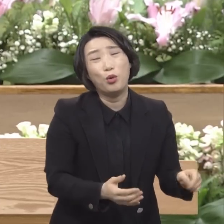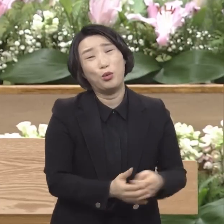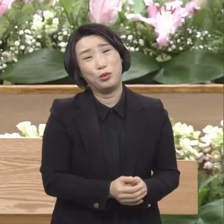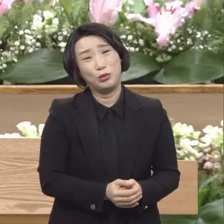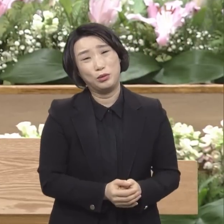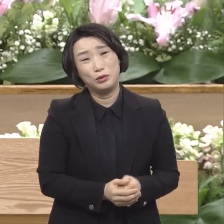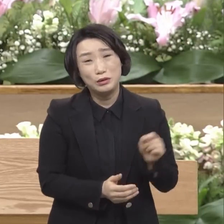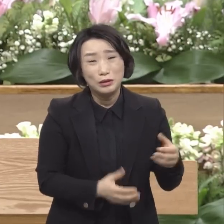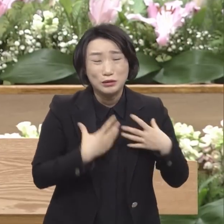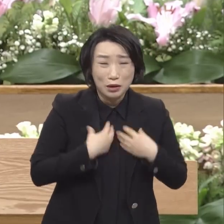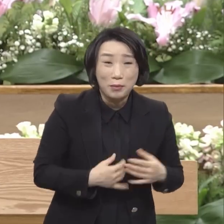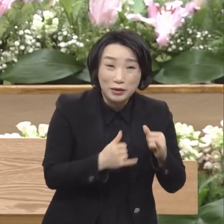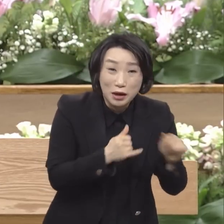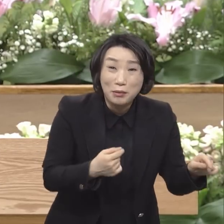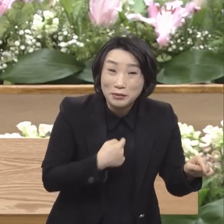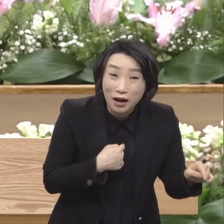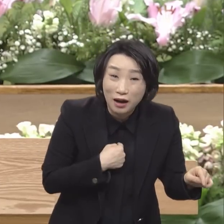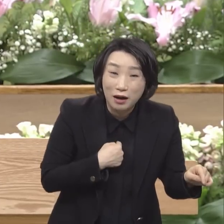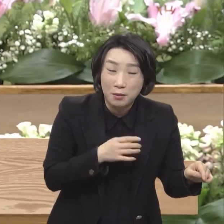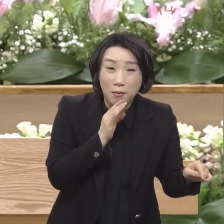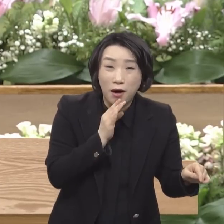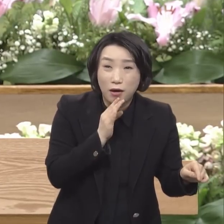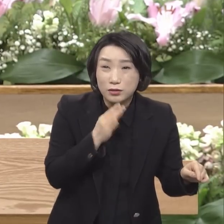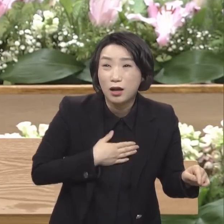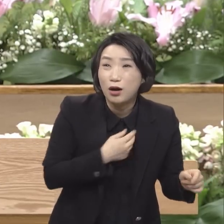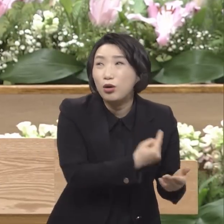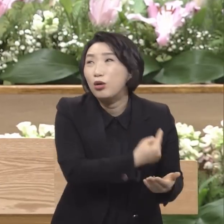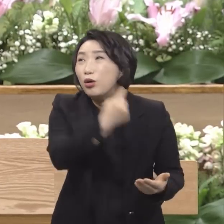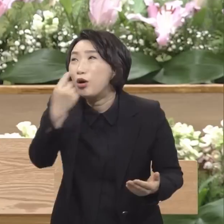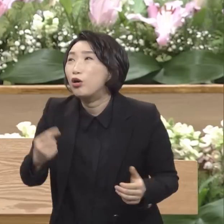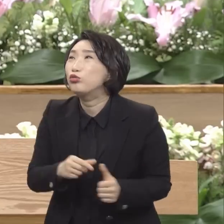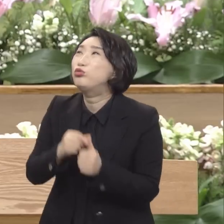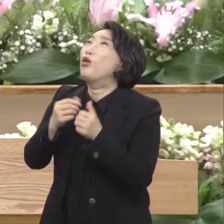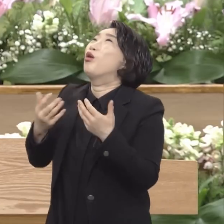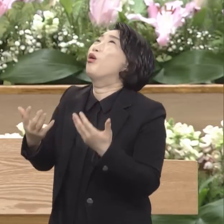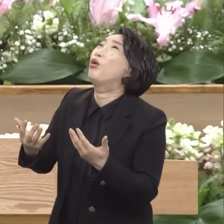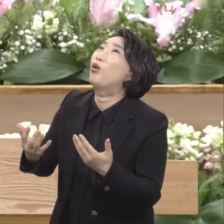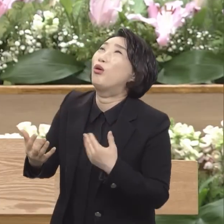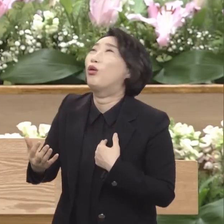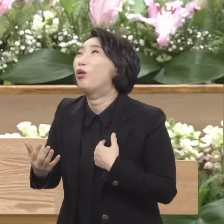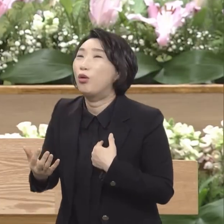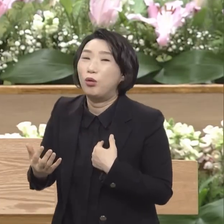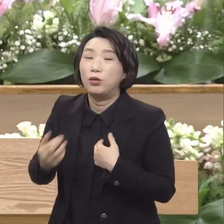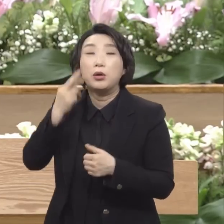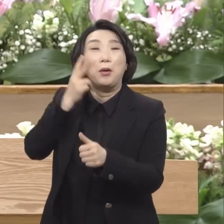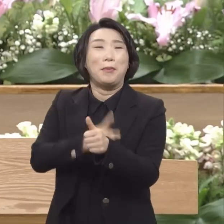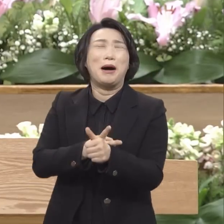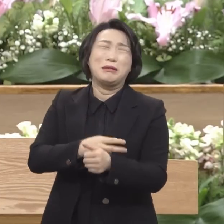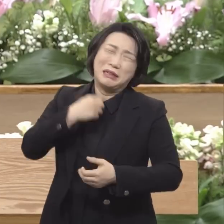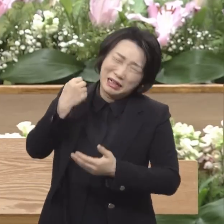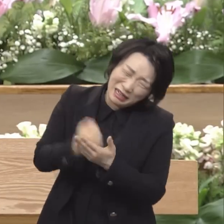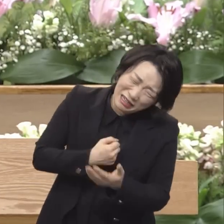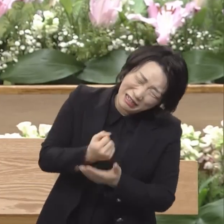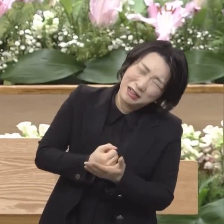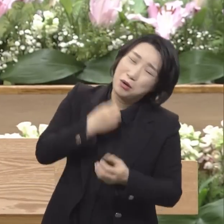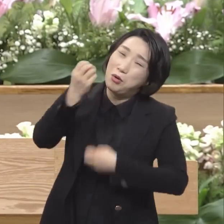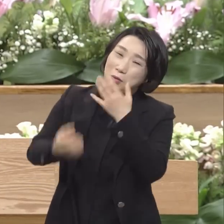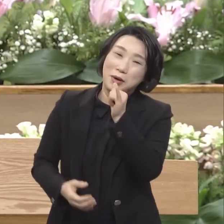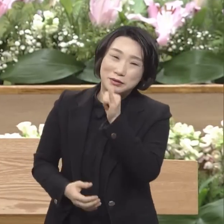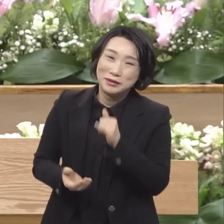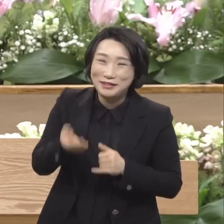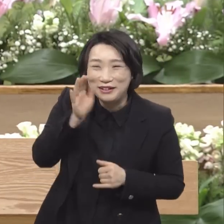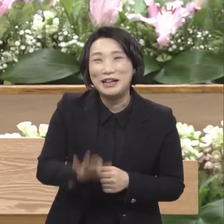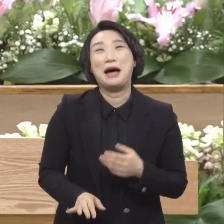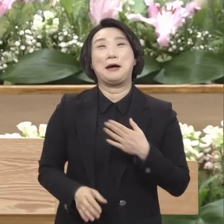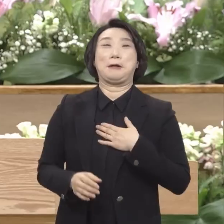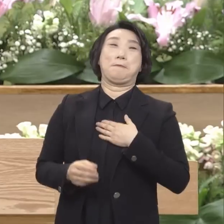없는 절망적인 내가 어떻게 내가 구원받을 수 있느냐? 사도 바울은 통탄하면서 그러나